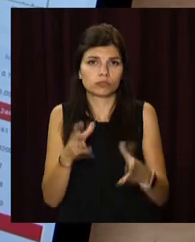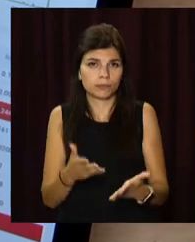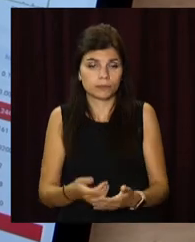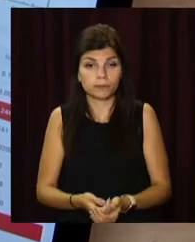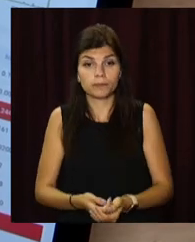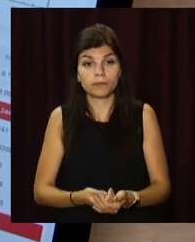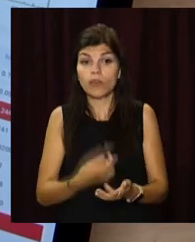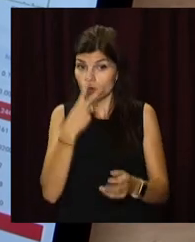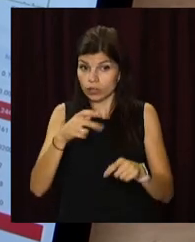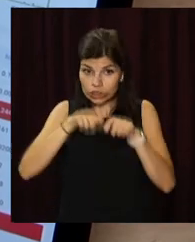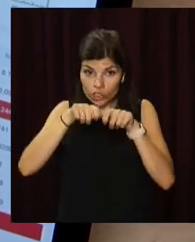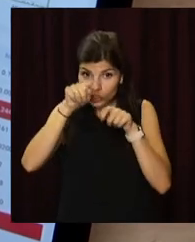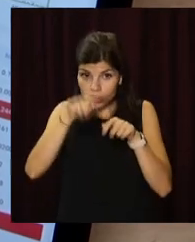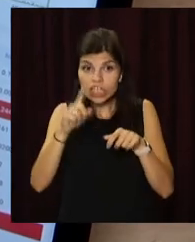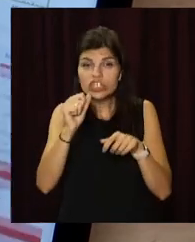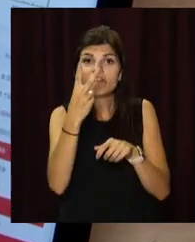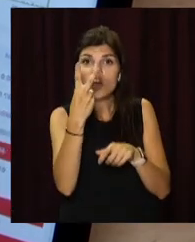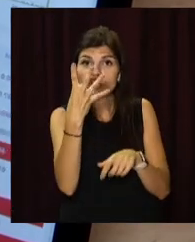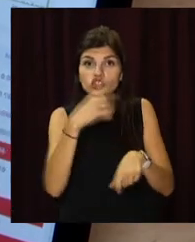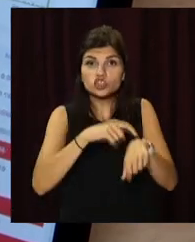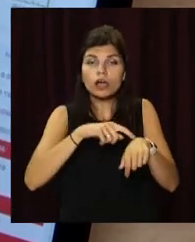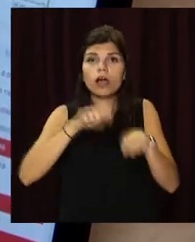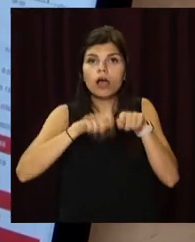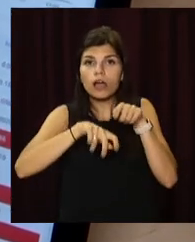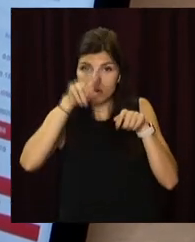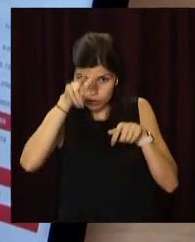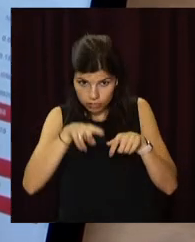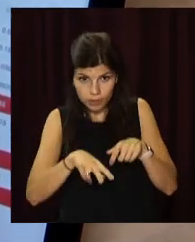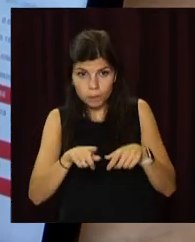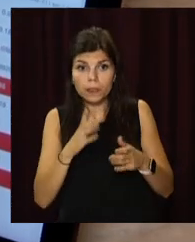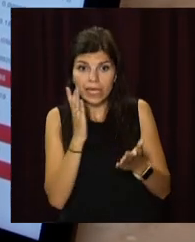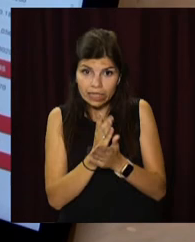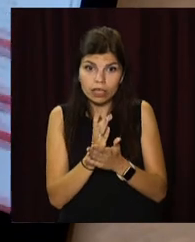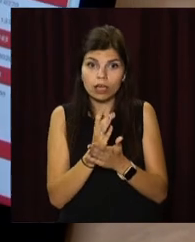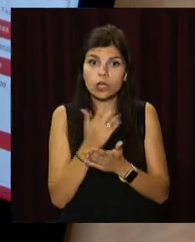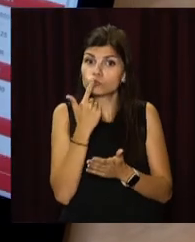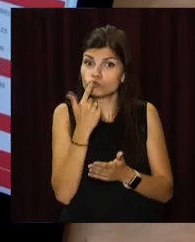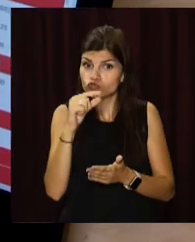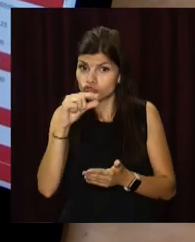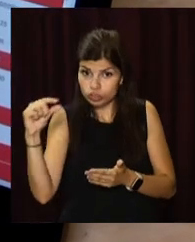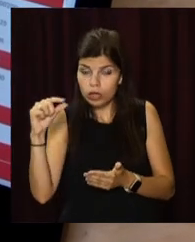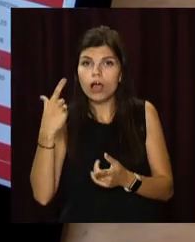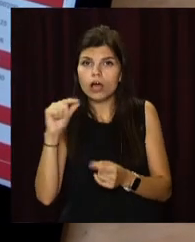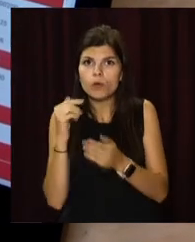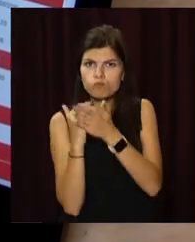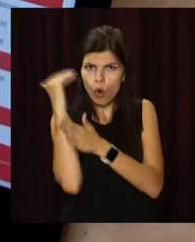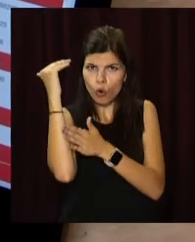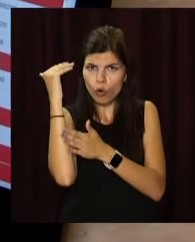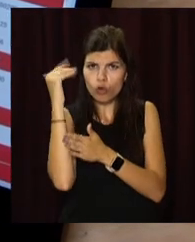часа. Вот. Есть табличное значение. Красным выделяется, где превышение нормы. Вот. Также